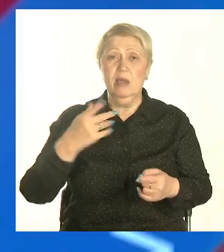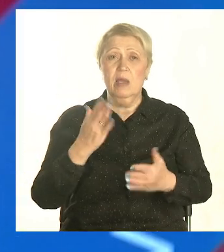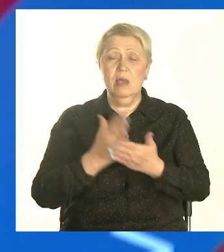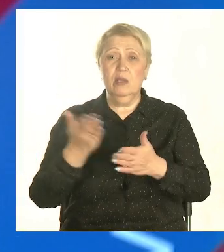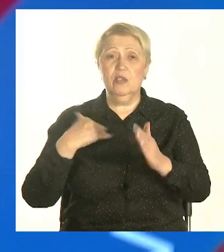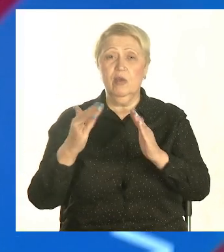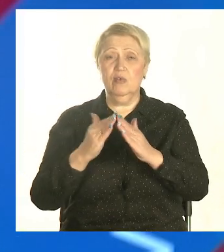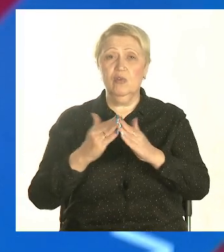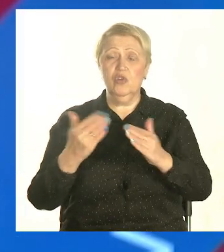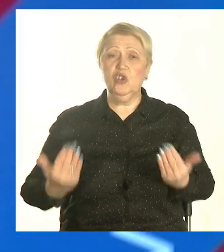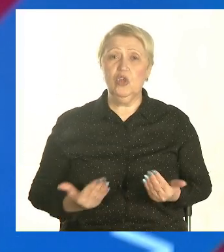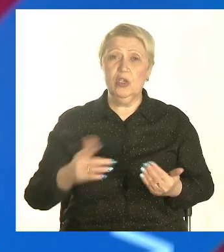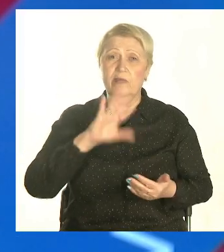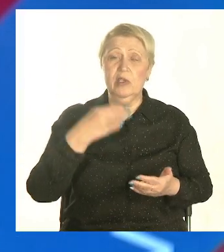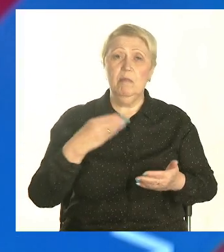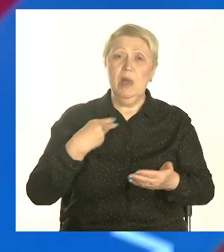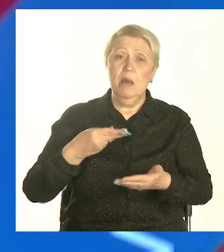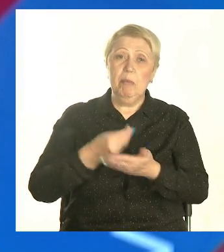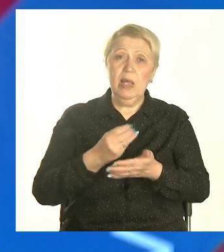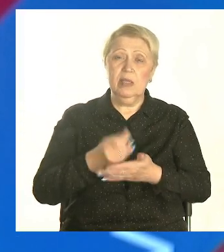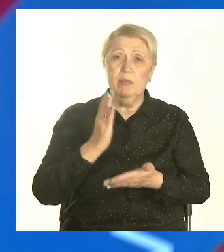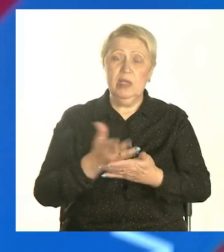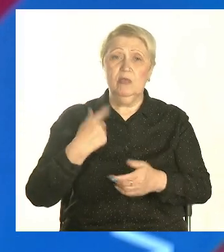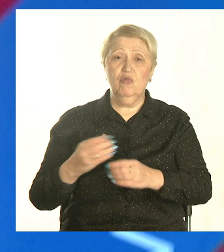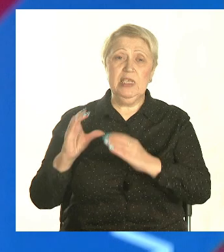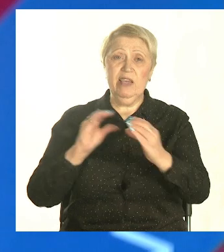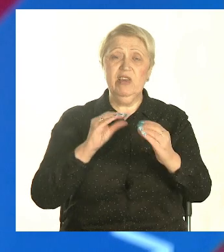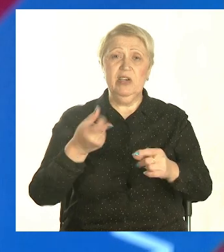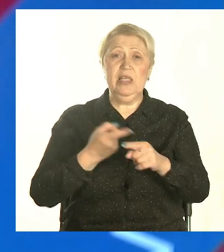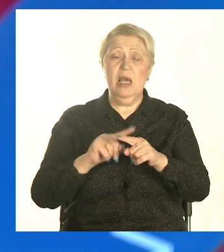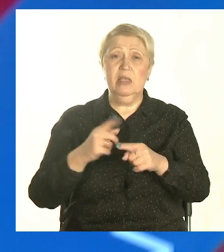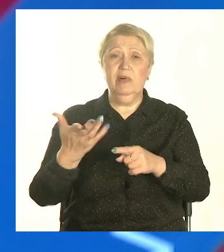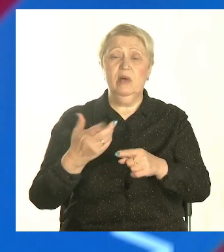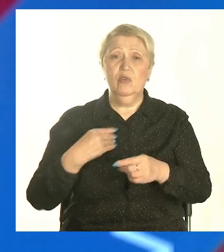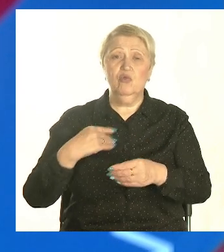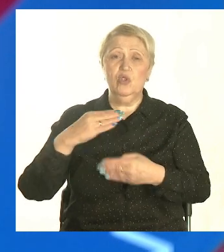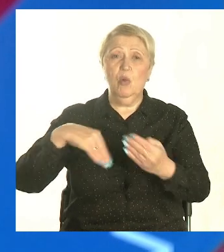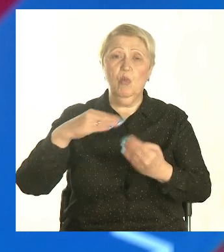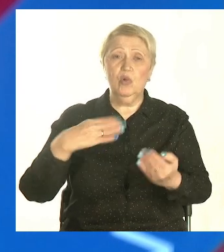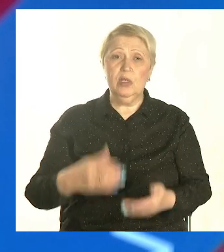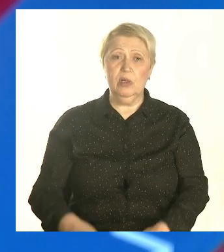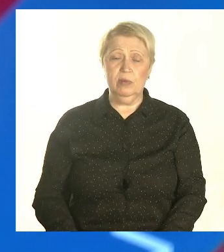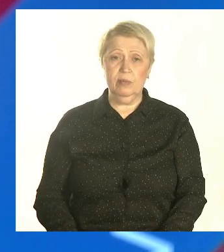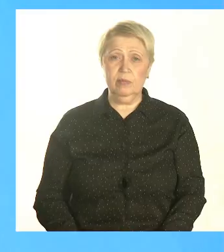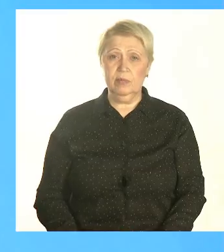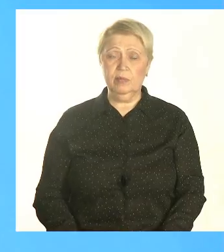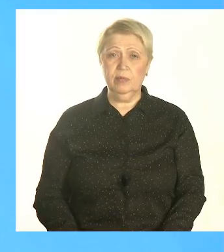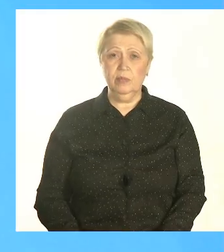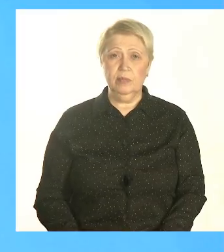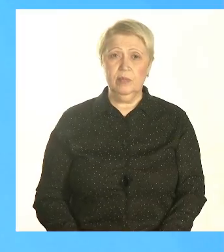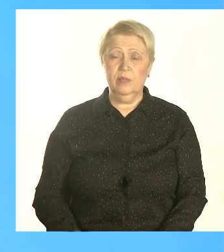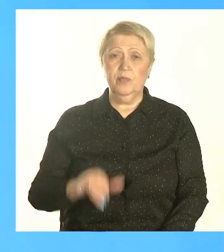мы платим за вывоз мусора. Но вот в этот, там несколько контейнеров, еще вот с этих магазинчиков, еще мусор сейчас скидывают. Сейчас объясню. Вот у